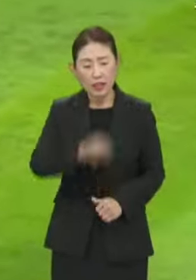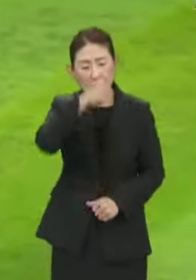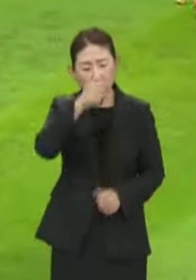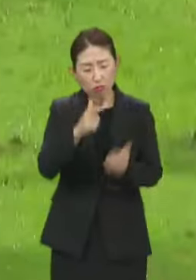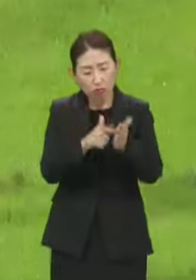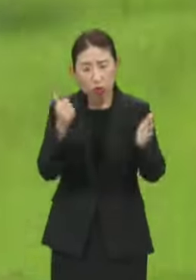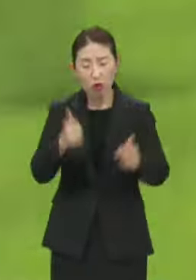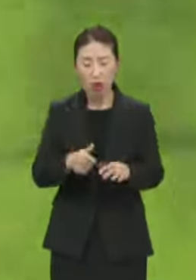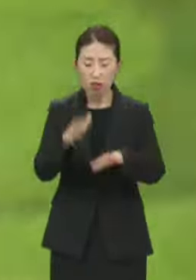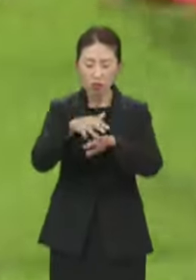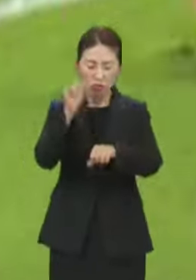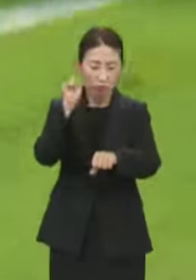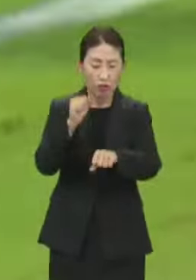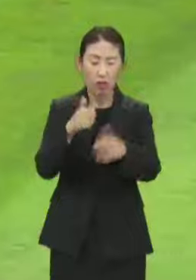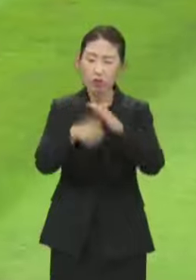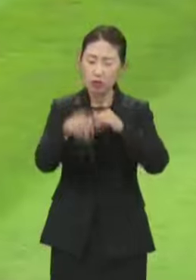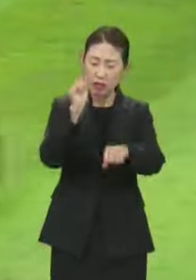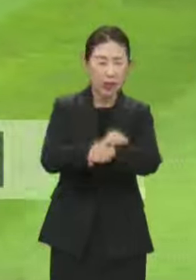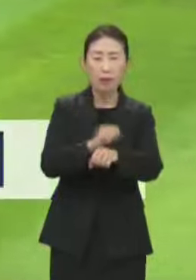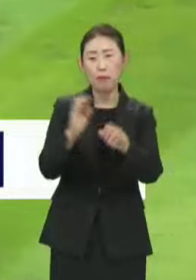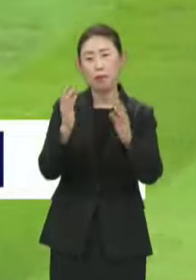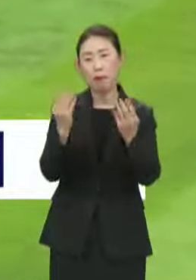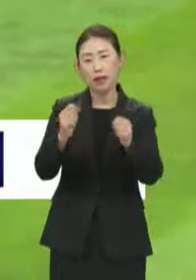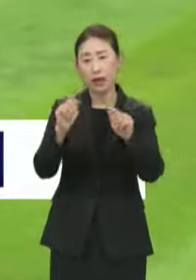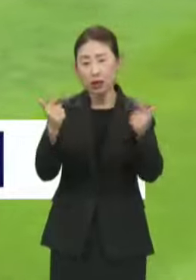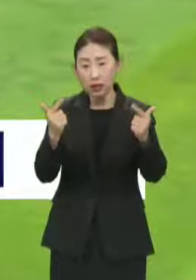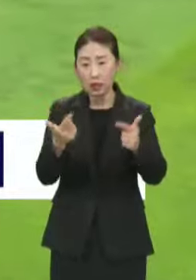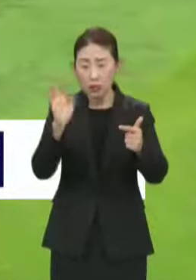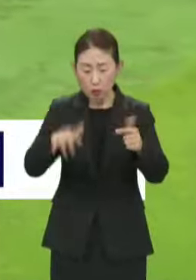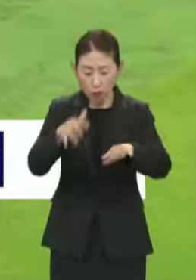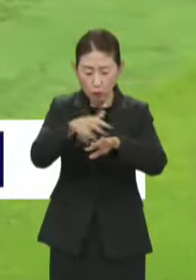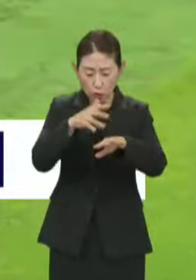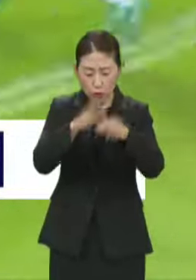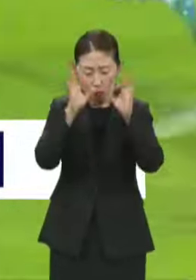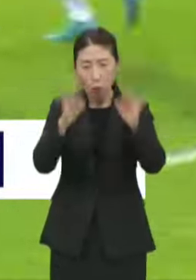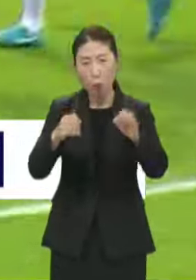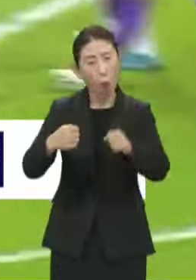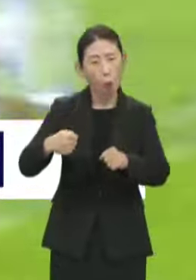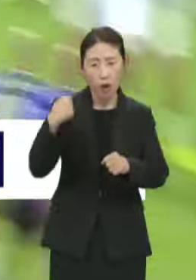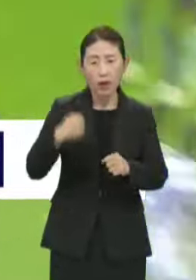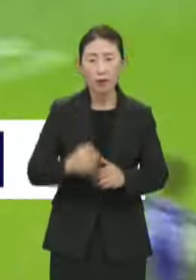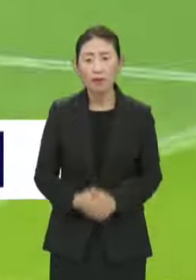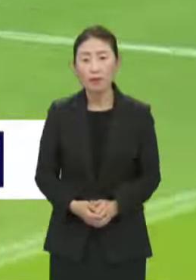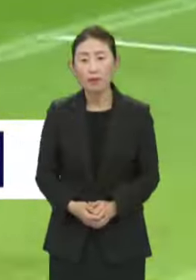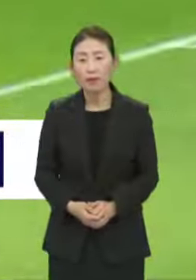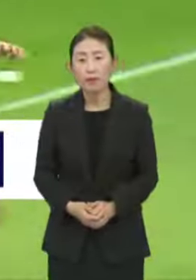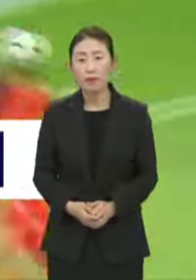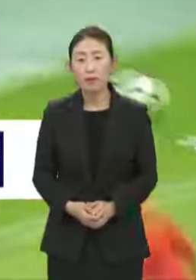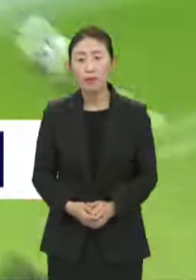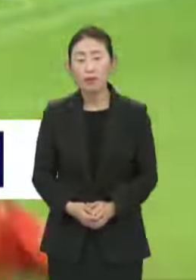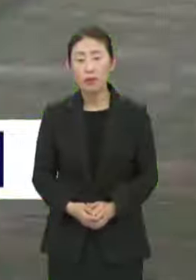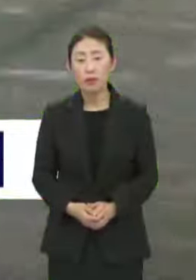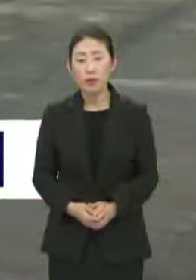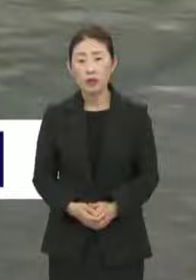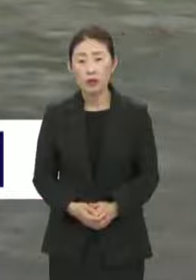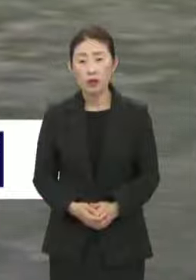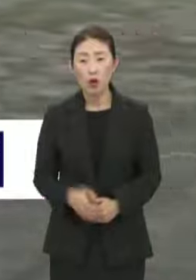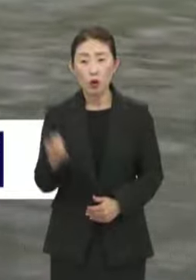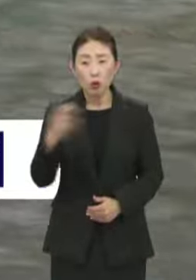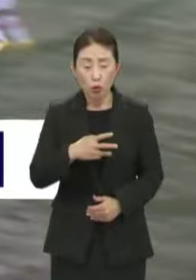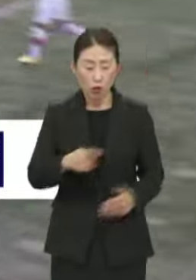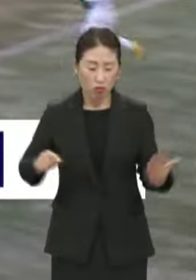선수층도 얇다는 평가가 있지만 3백을 기반으로 한 탄탄한 조직력이 돌풍의 원동력이 됐습니다. 여기에